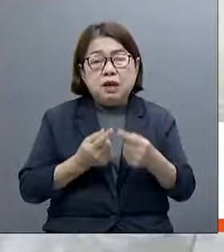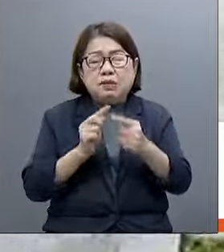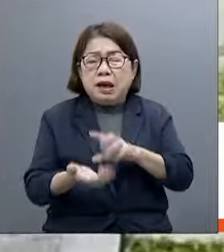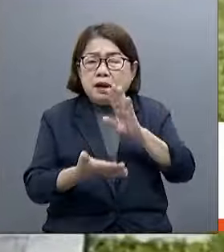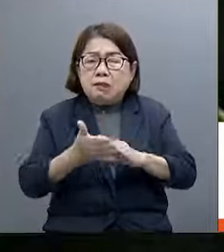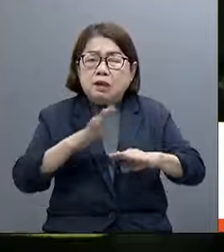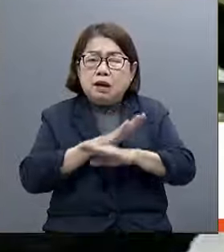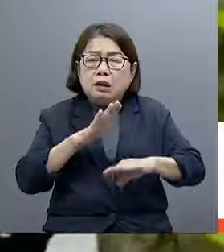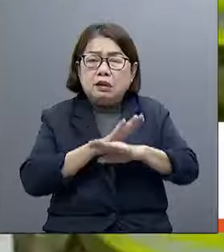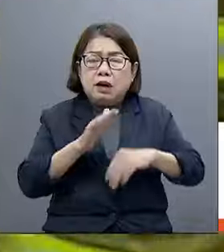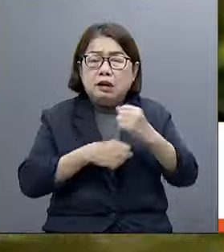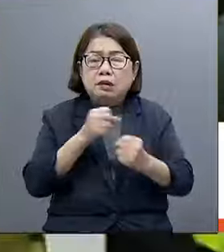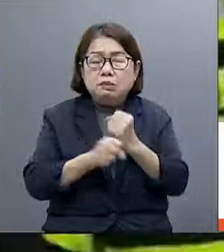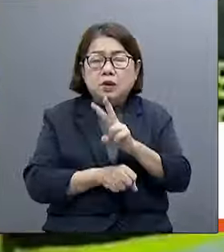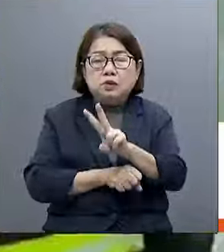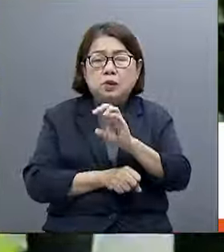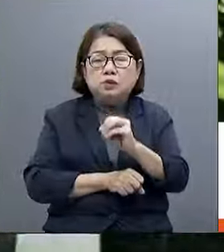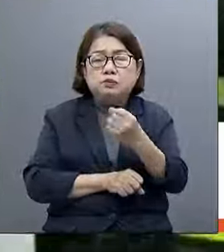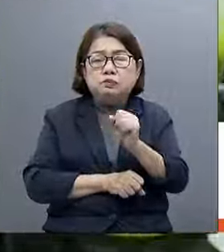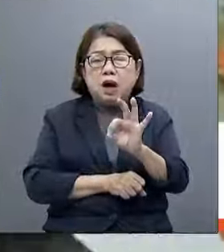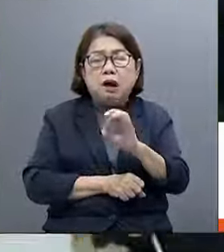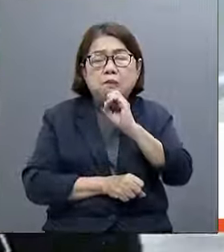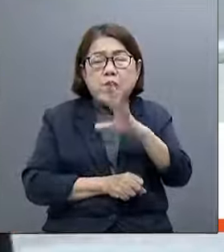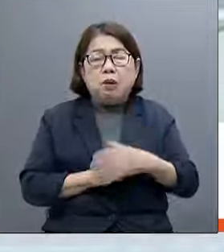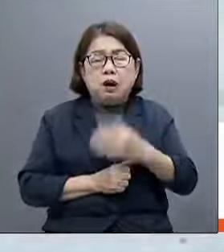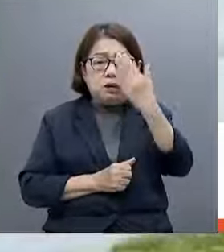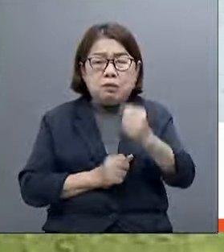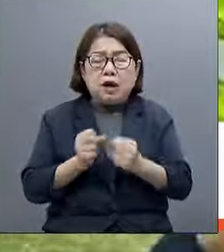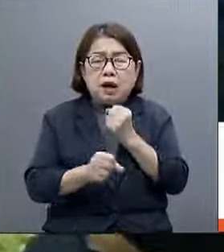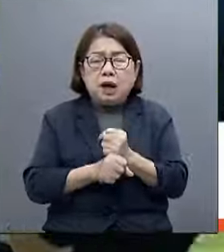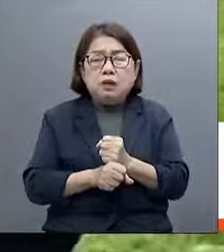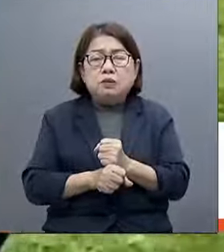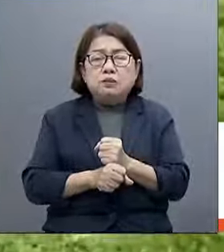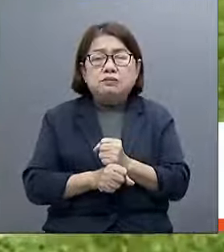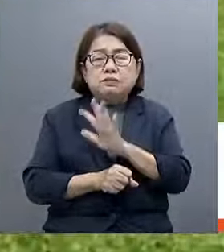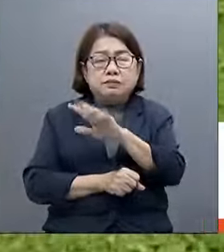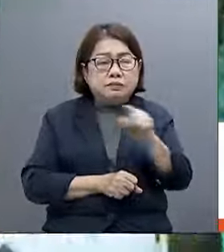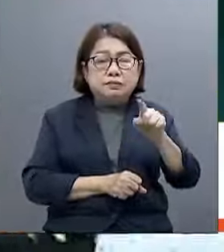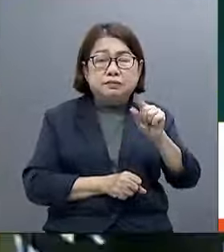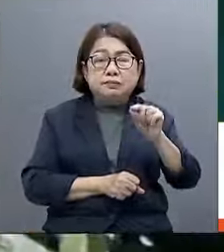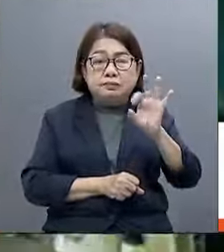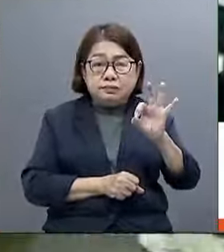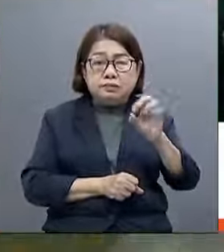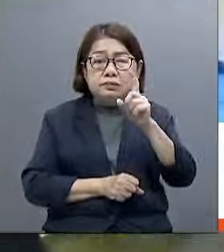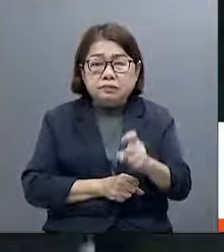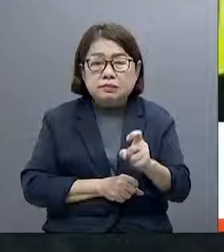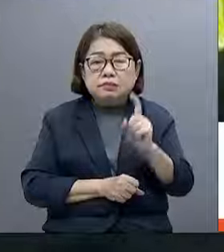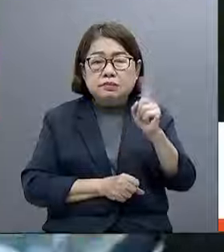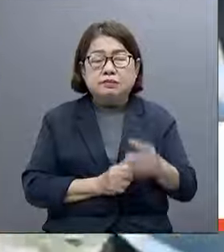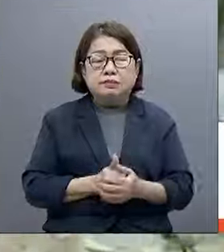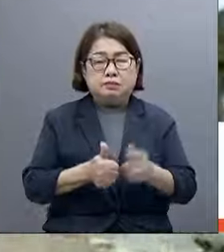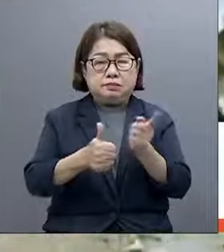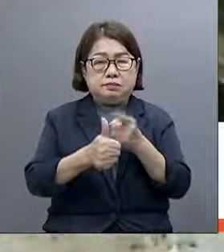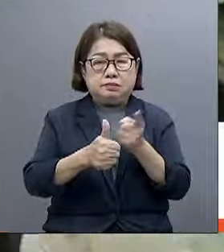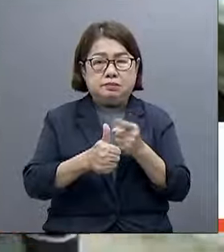ปี2019ชี้เขาว่าสาเหตุการเสียชีวิตของผู้ที่มีอายุ 5-29 ปีอันดับ1นะคะ